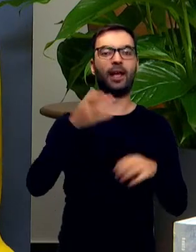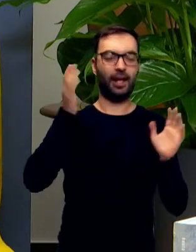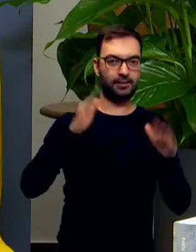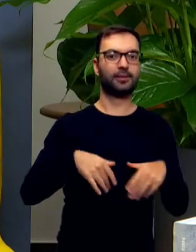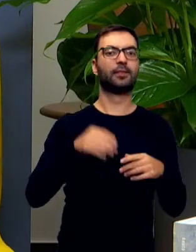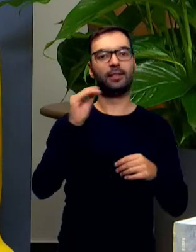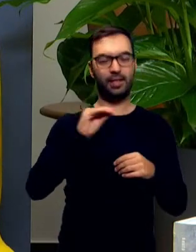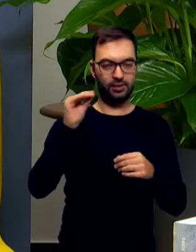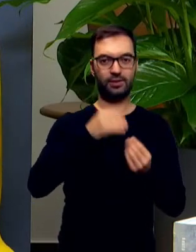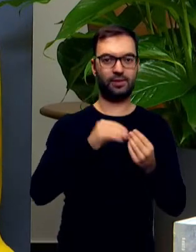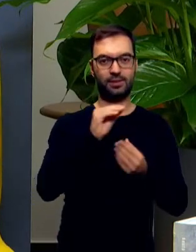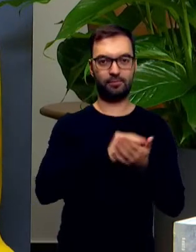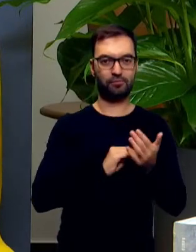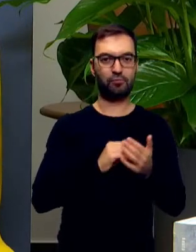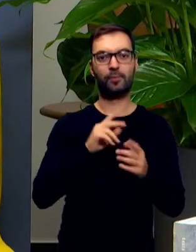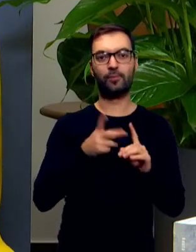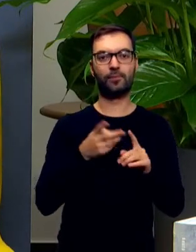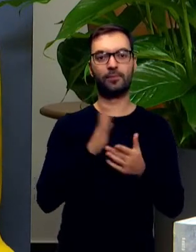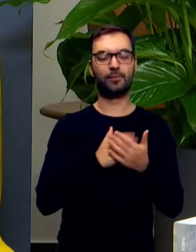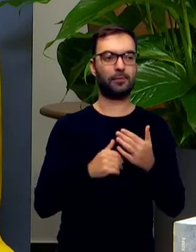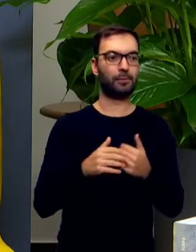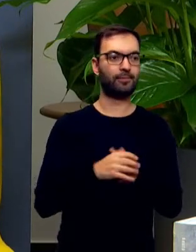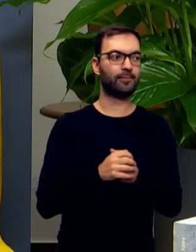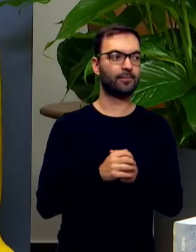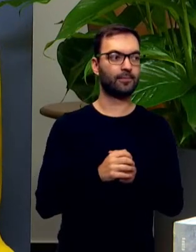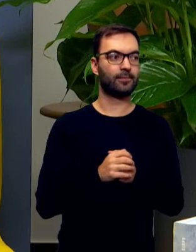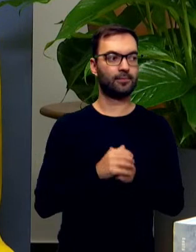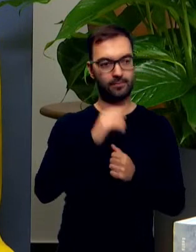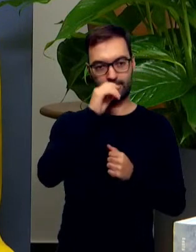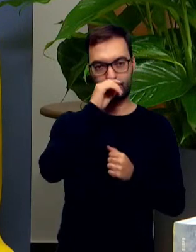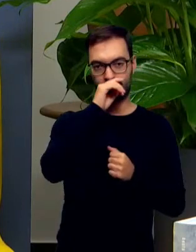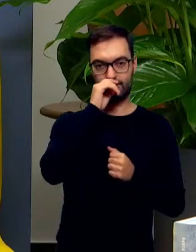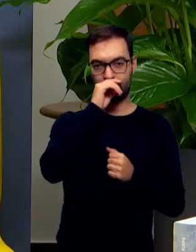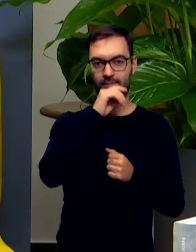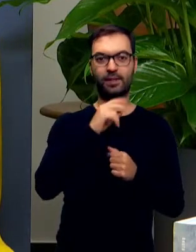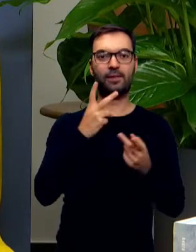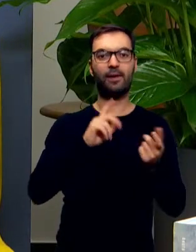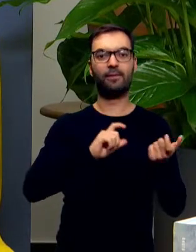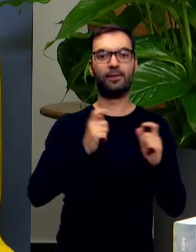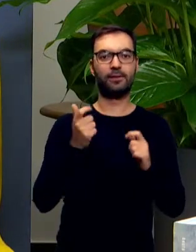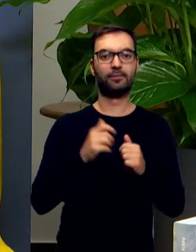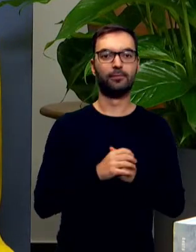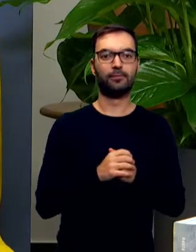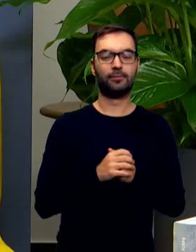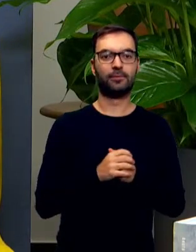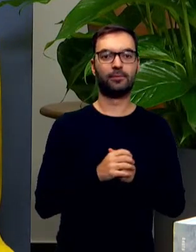jednak jeszcze drugi tom napisać, no bo rzeczywiście takie dwa wydarzenia,